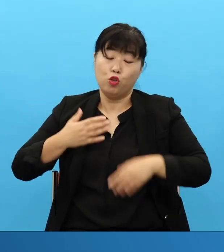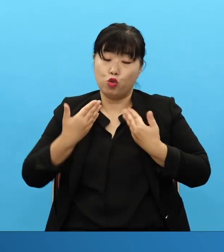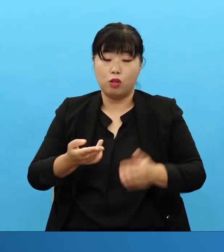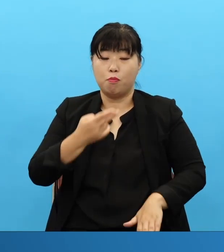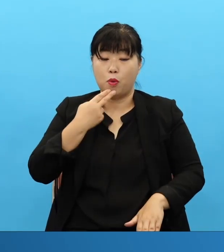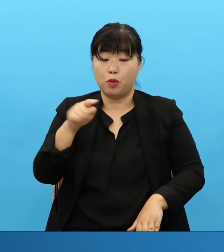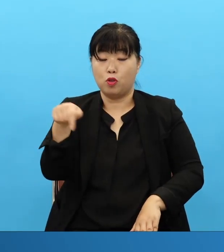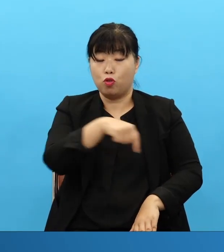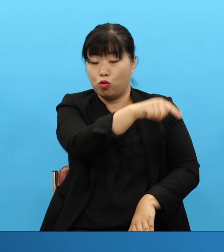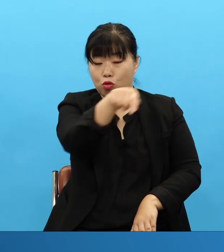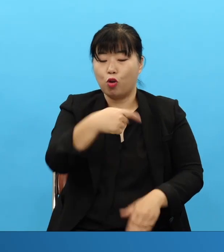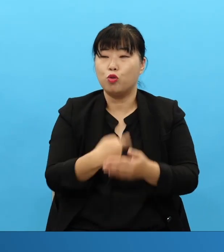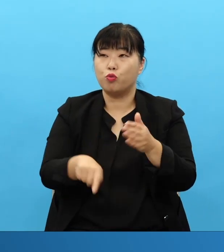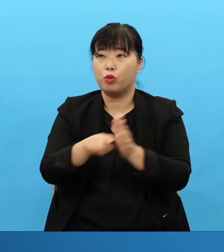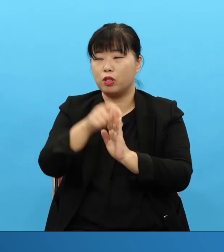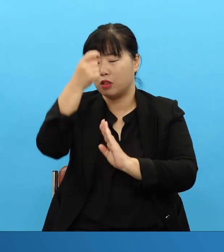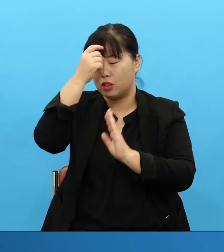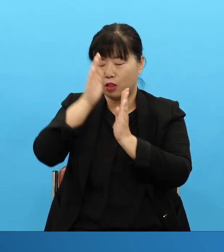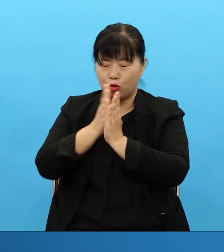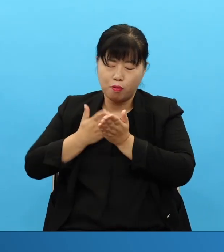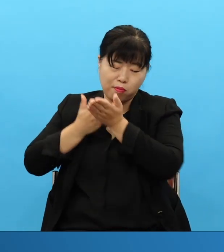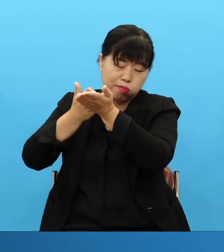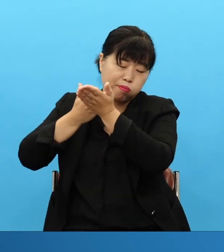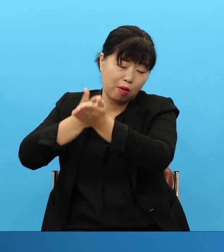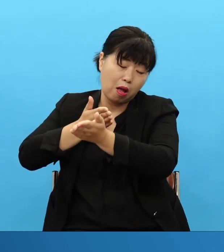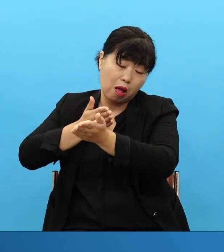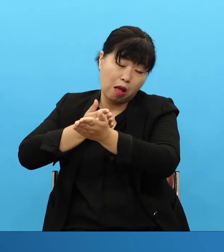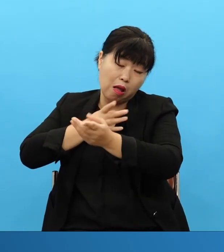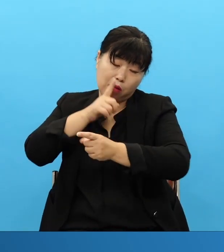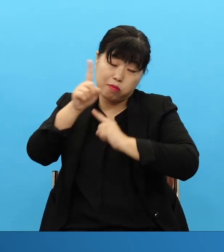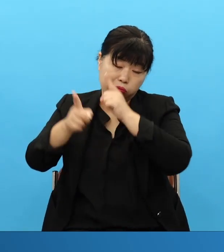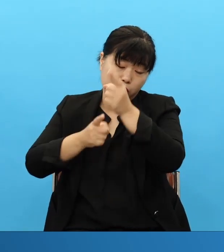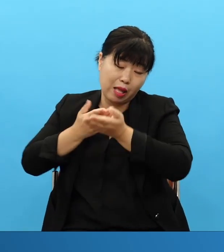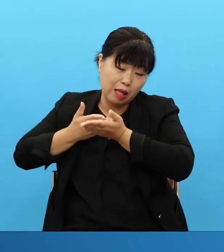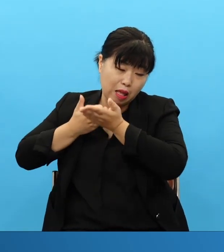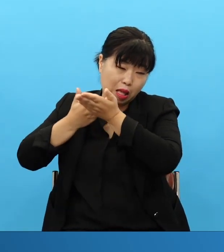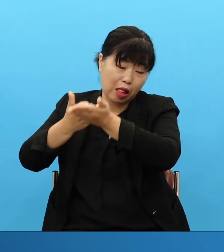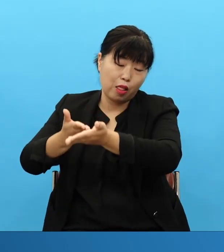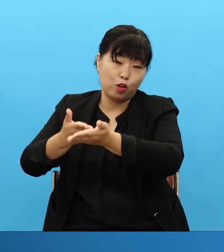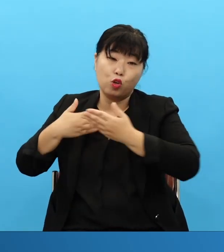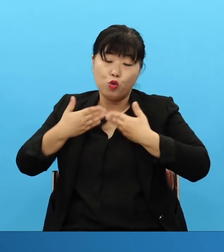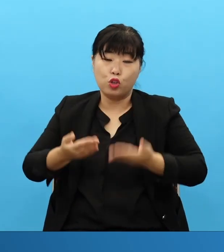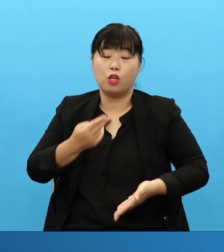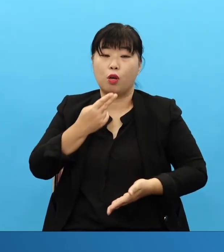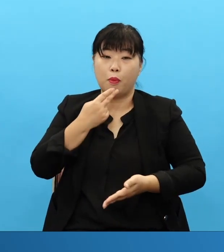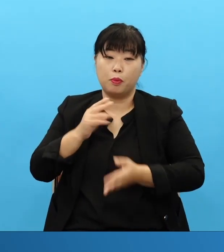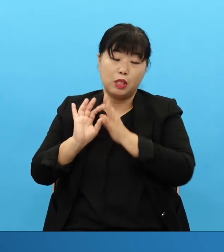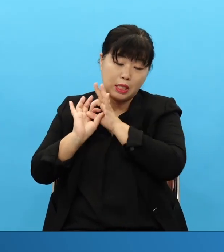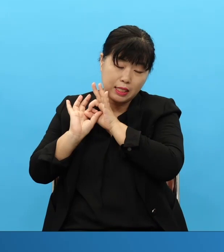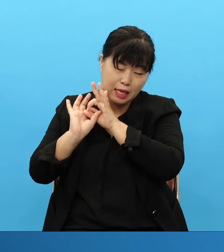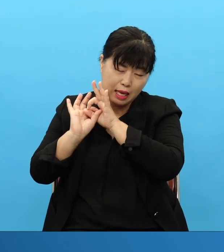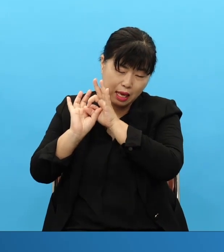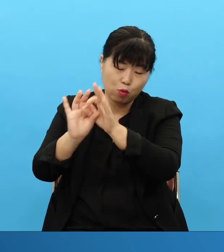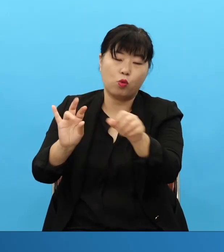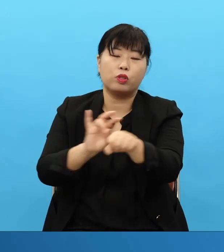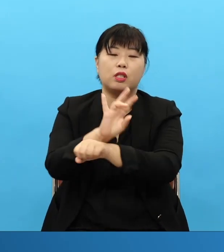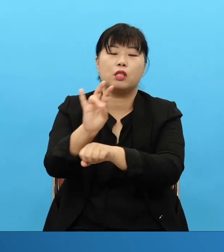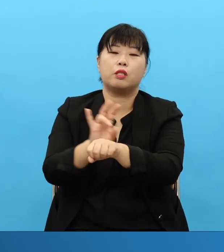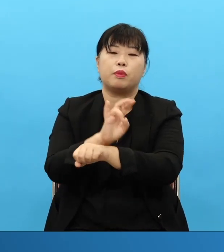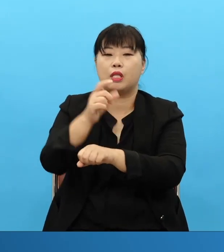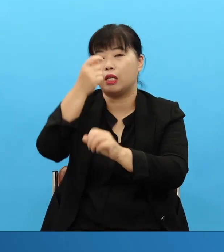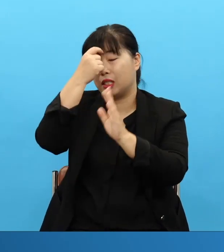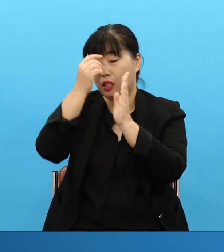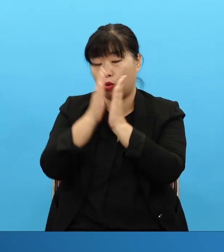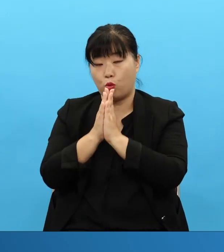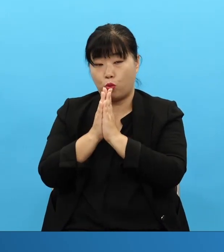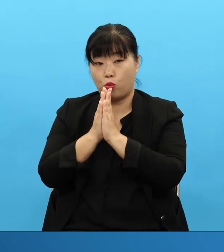for you. 하나님이 증인이다. God is my witness. 내가 쉬지 않고 24 기도하는 속에 너희들이